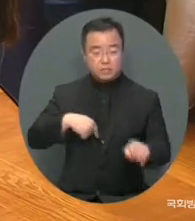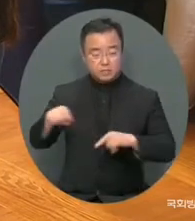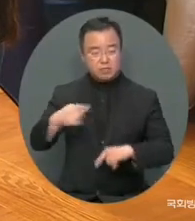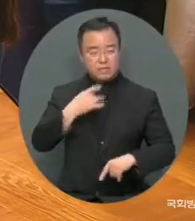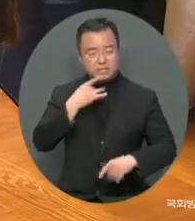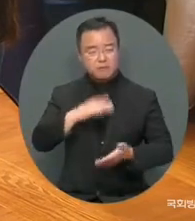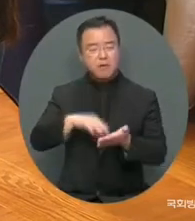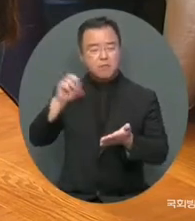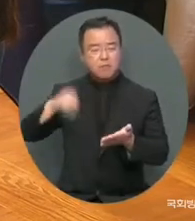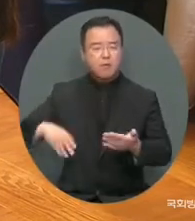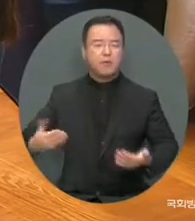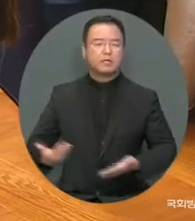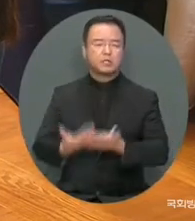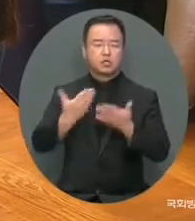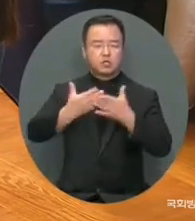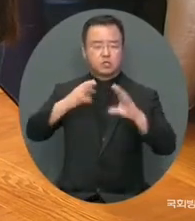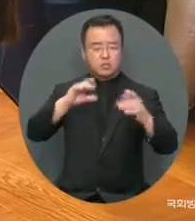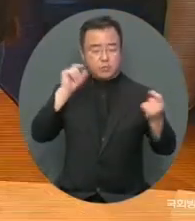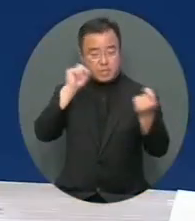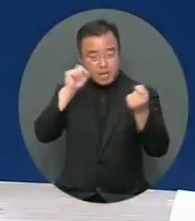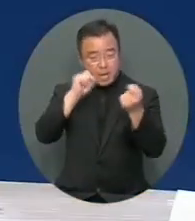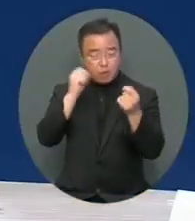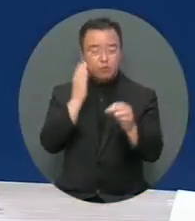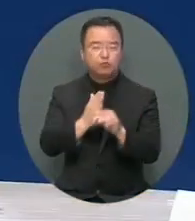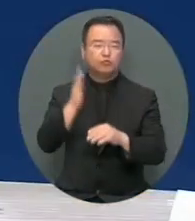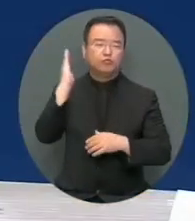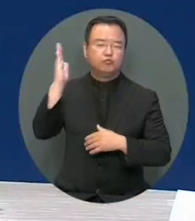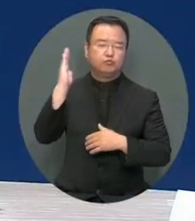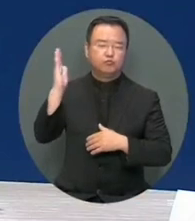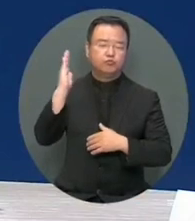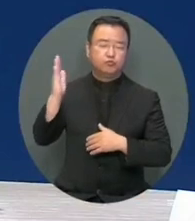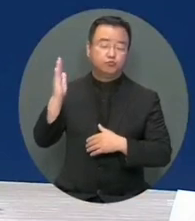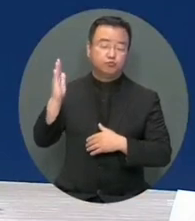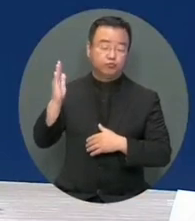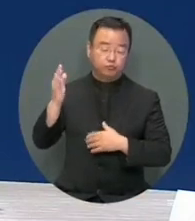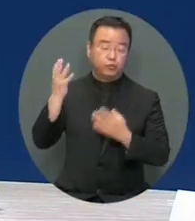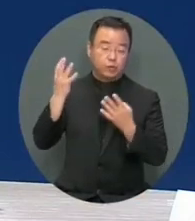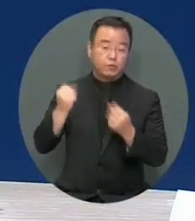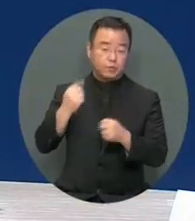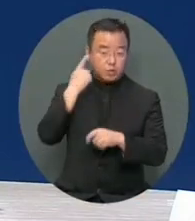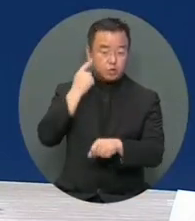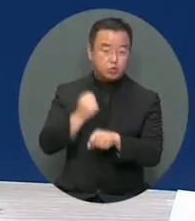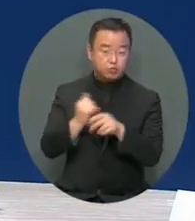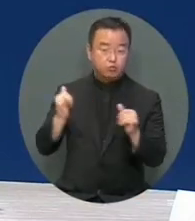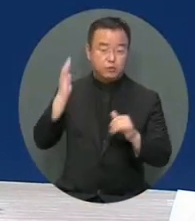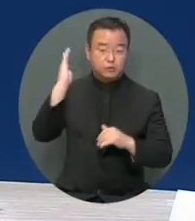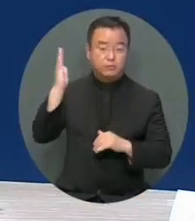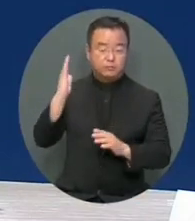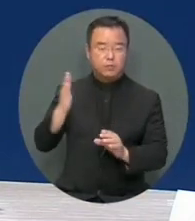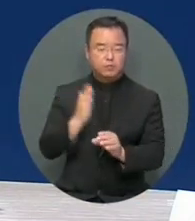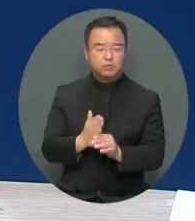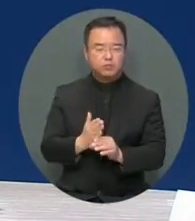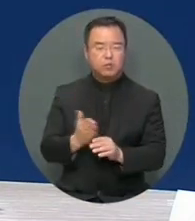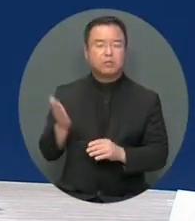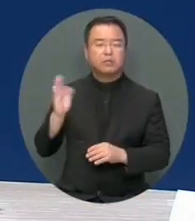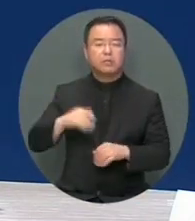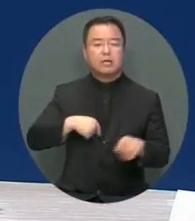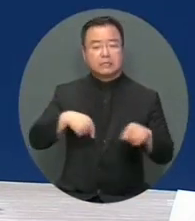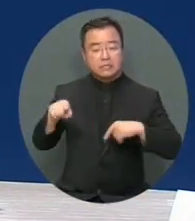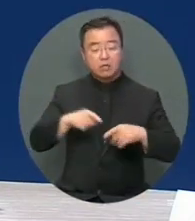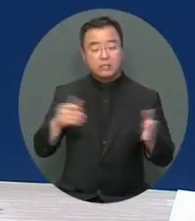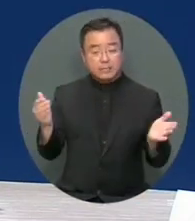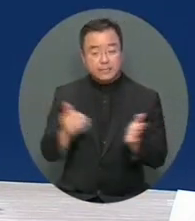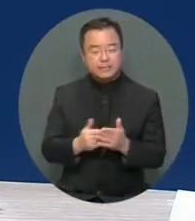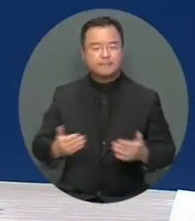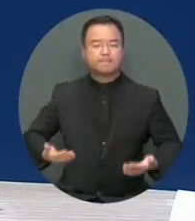게 다 선진국 문턱까지 왔다는 이야기를 많은 학자들이 하고 계시지 않습니까? 그런데 그 정치마저